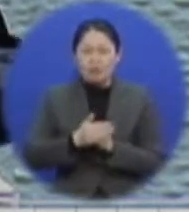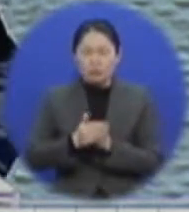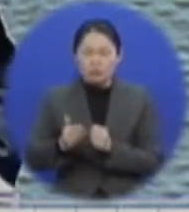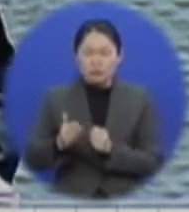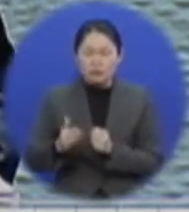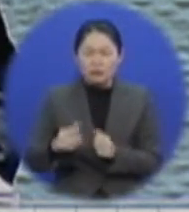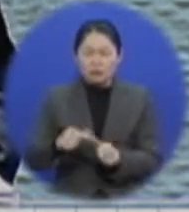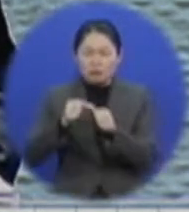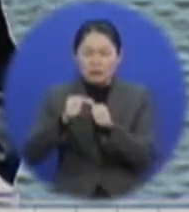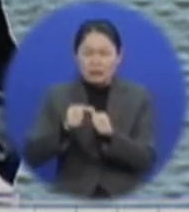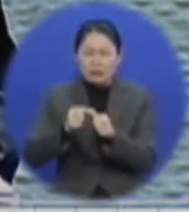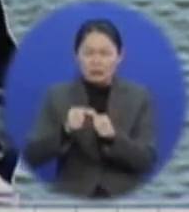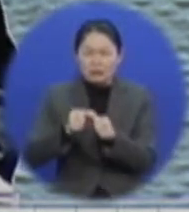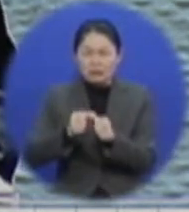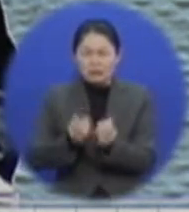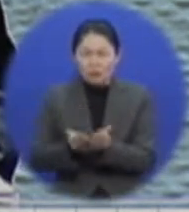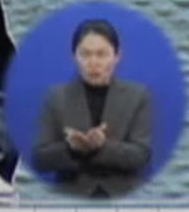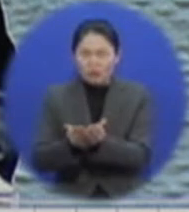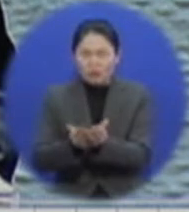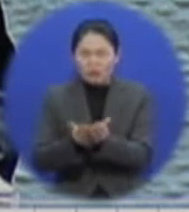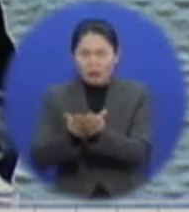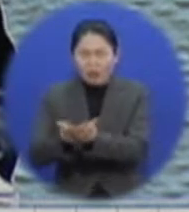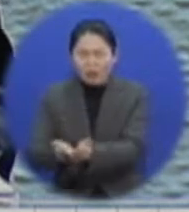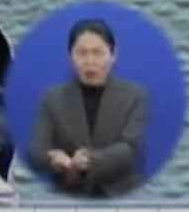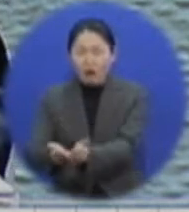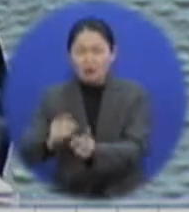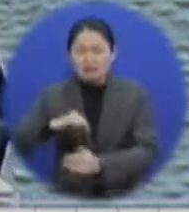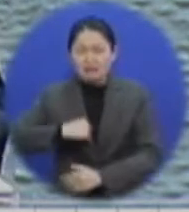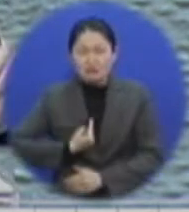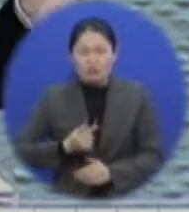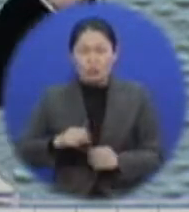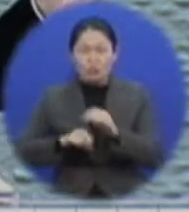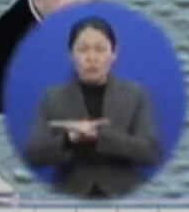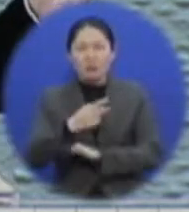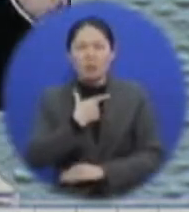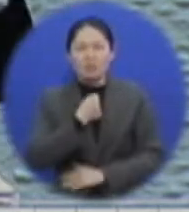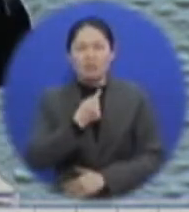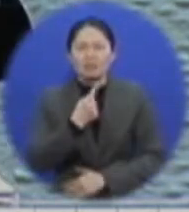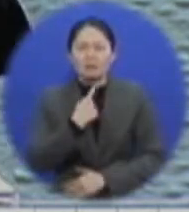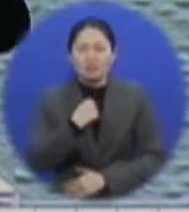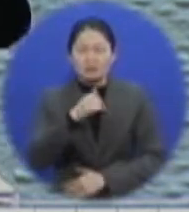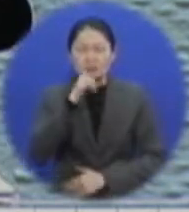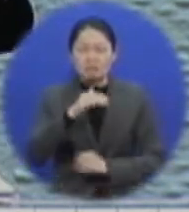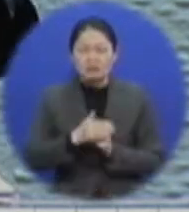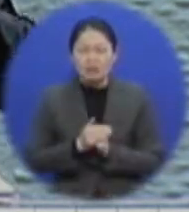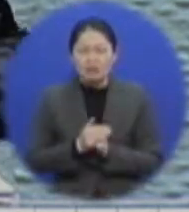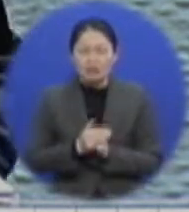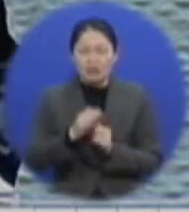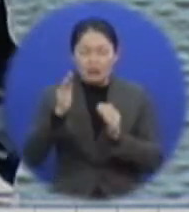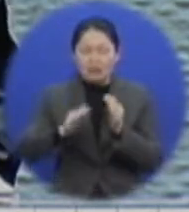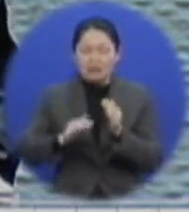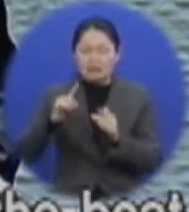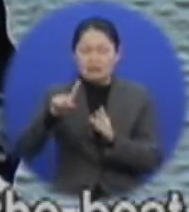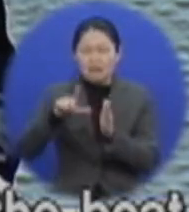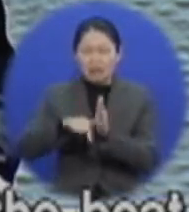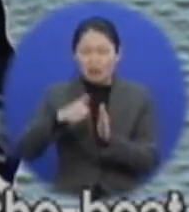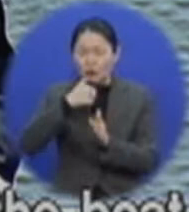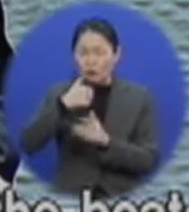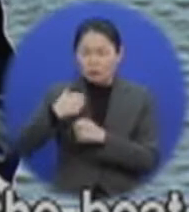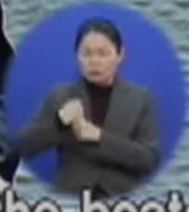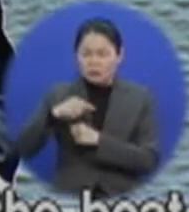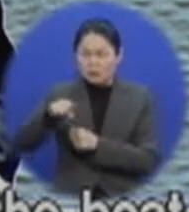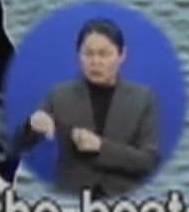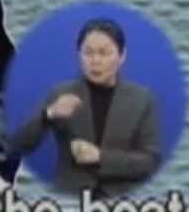타고 도망가려고 했던 적이 있었습니다 그때 사도 바울이 군인들에게 절대로 저 선원들이 자기들만